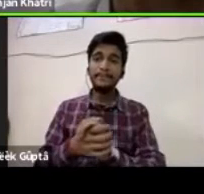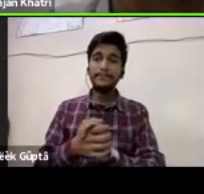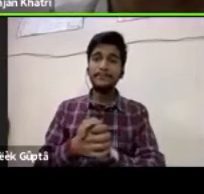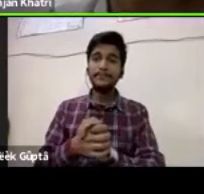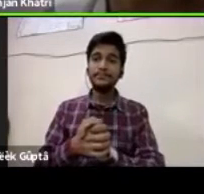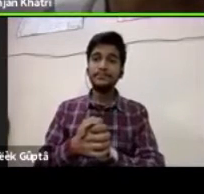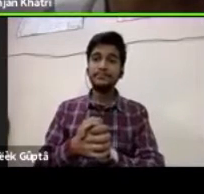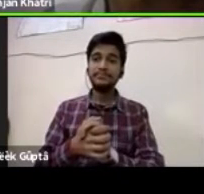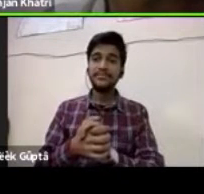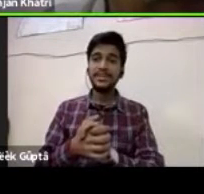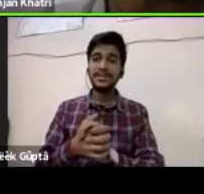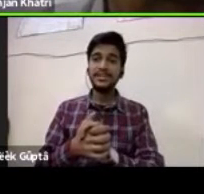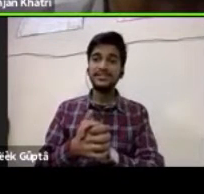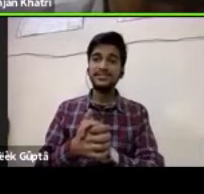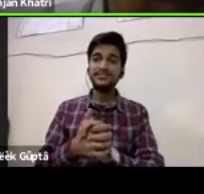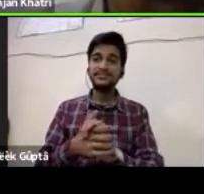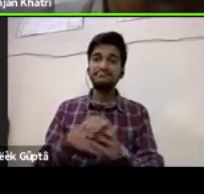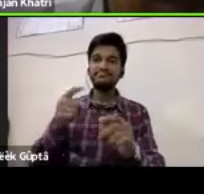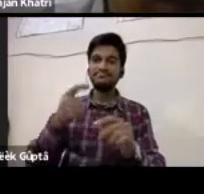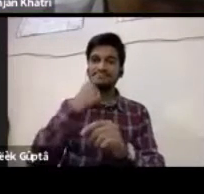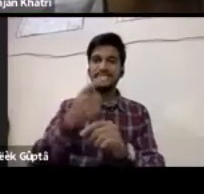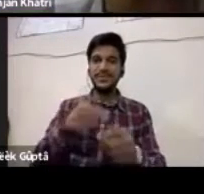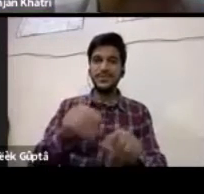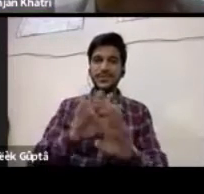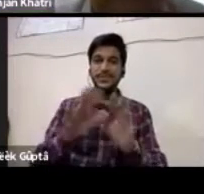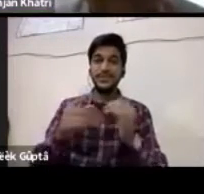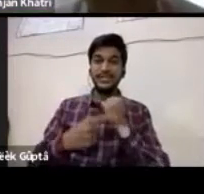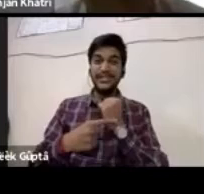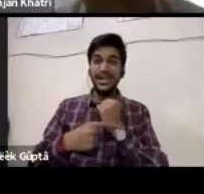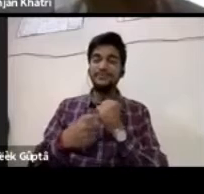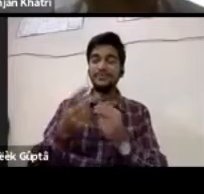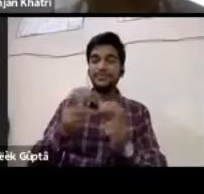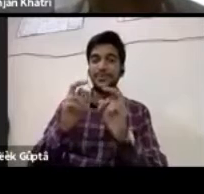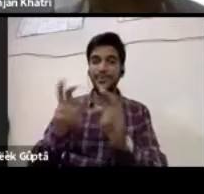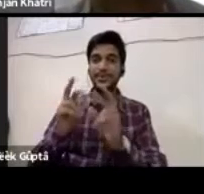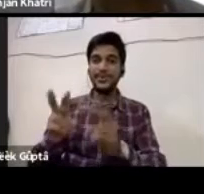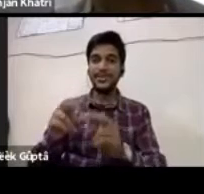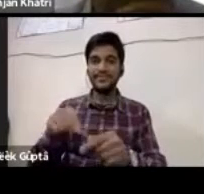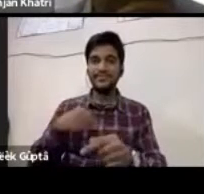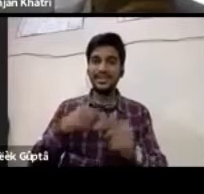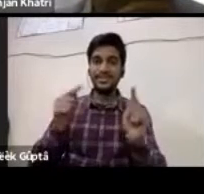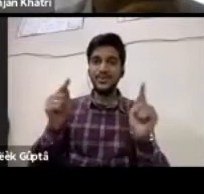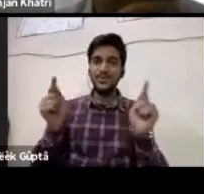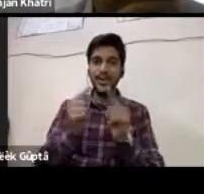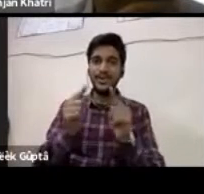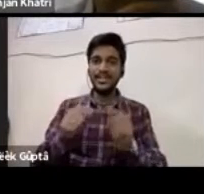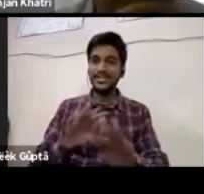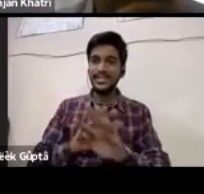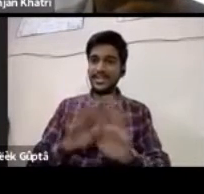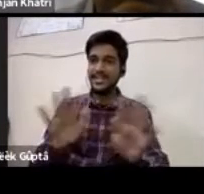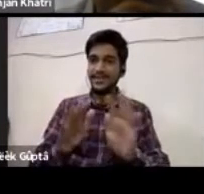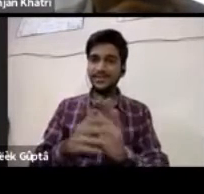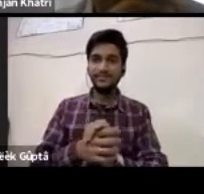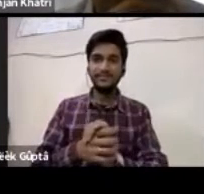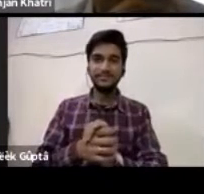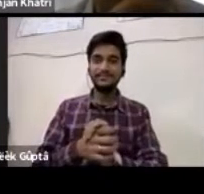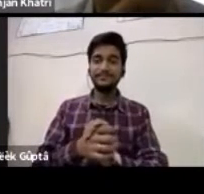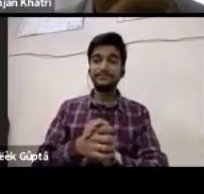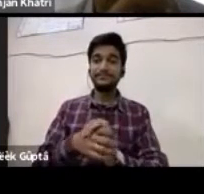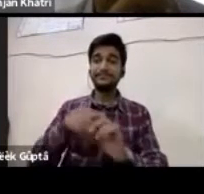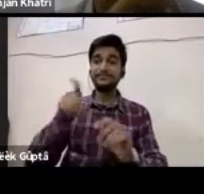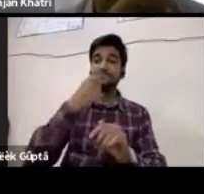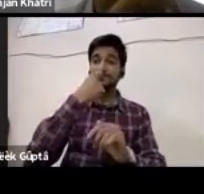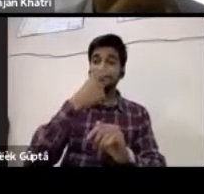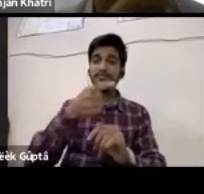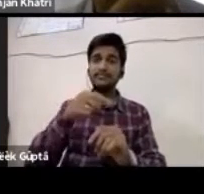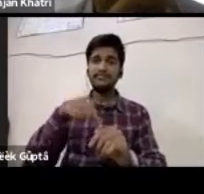Deep, can you wind up, please? Sure, I'm winding up. And the fact that I cannot do